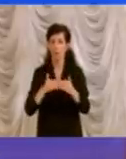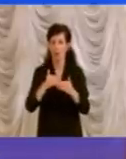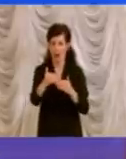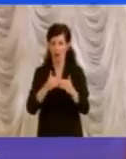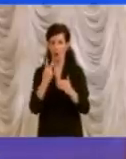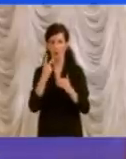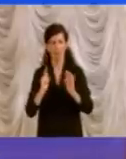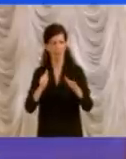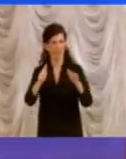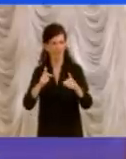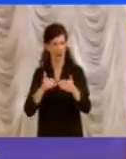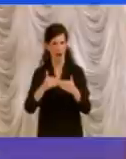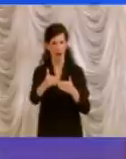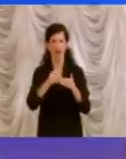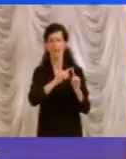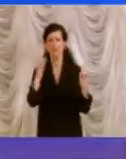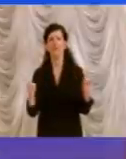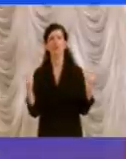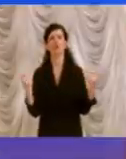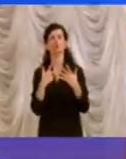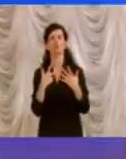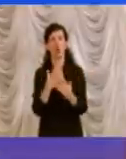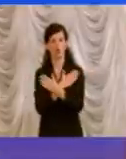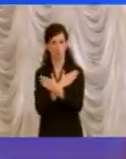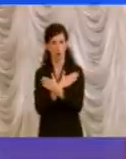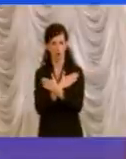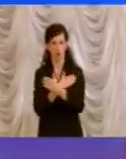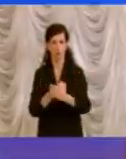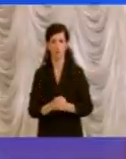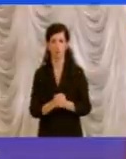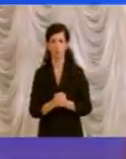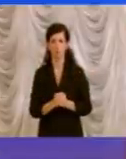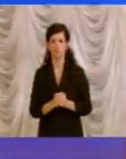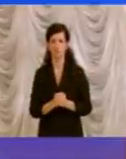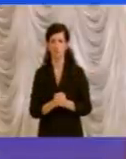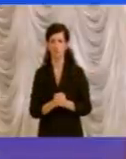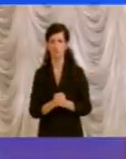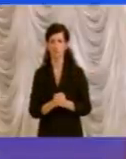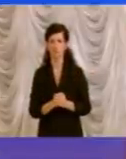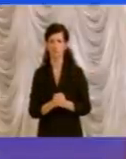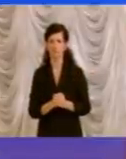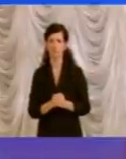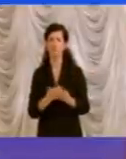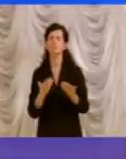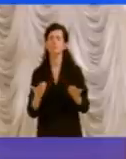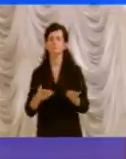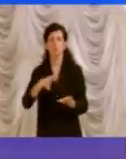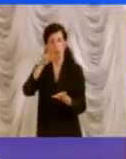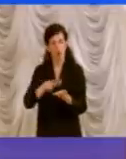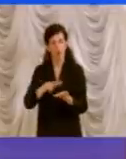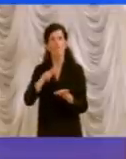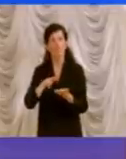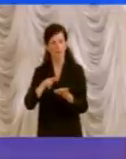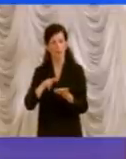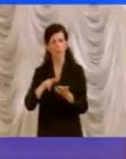successive quindi fino al 18 maggio avremo una conferma generalizzata per quanto